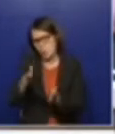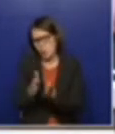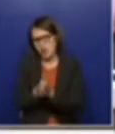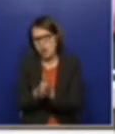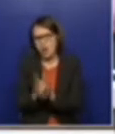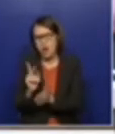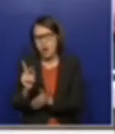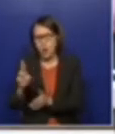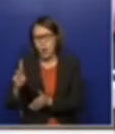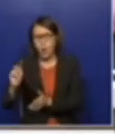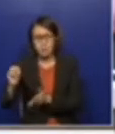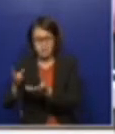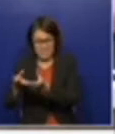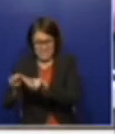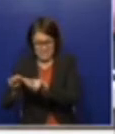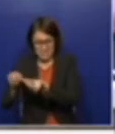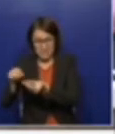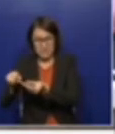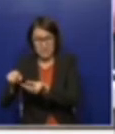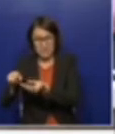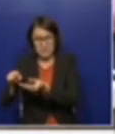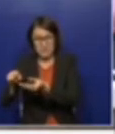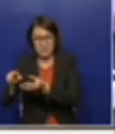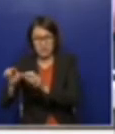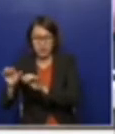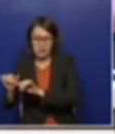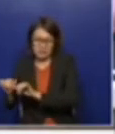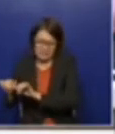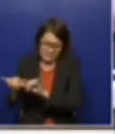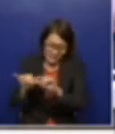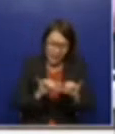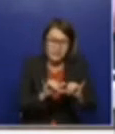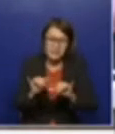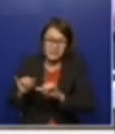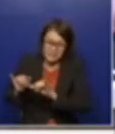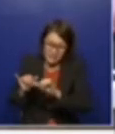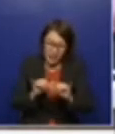ที่ดินด้วยควรที่ยกกรมที่ดินเข้ามาอยู่ใน